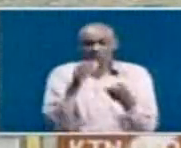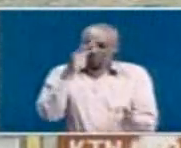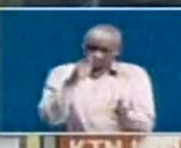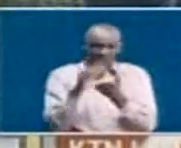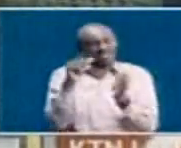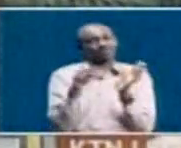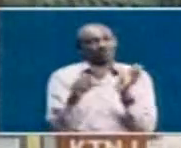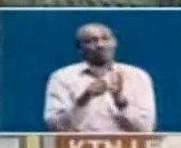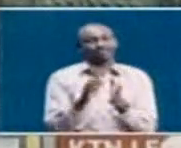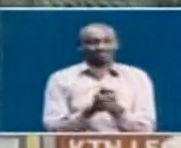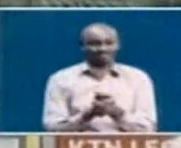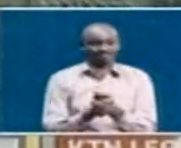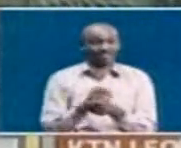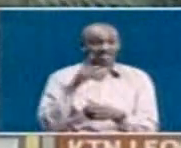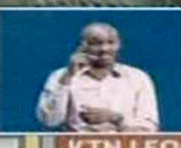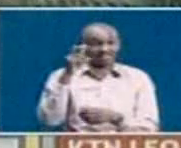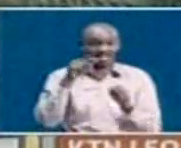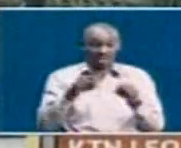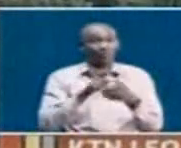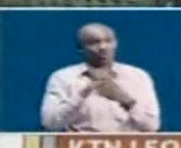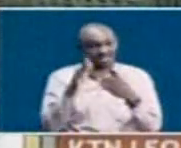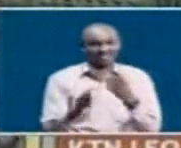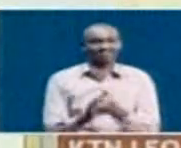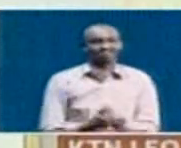zito. Agnes Penda, KTN, leo weekendi.